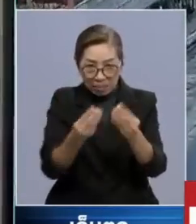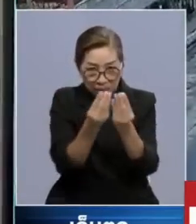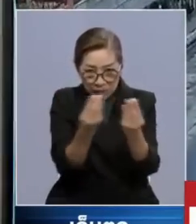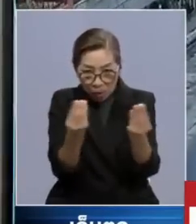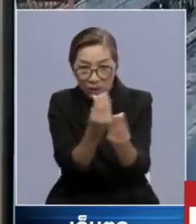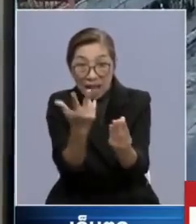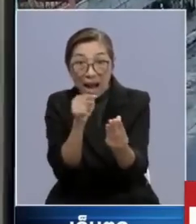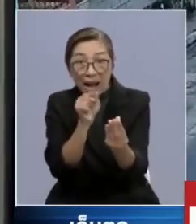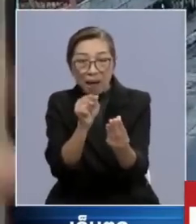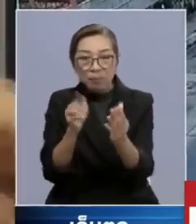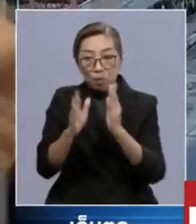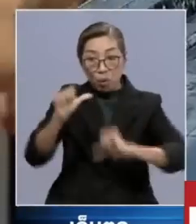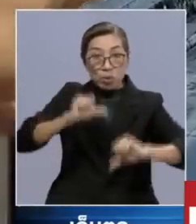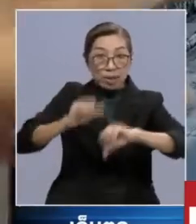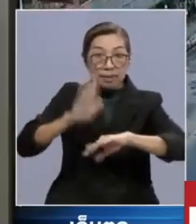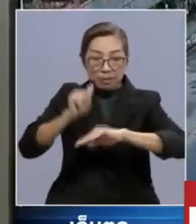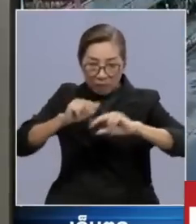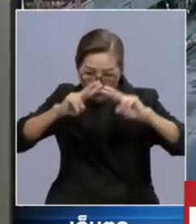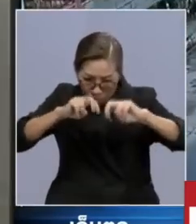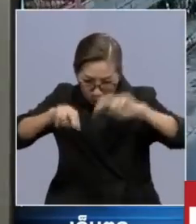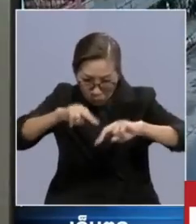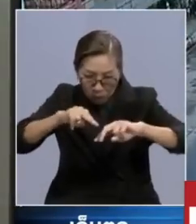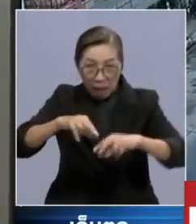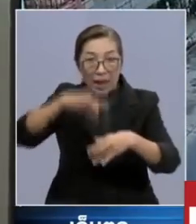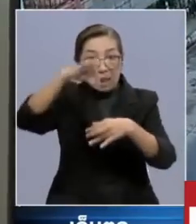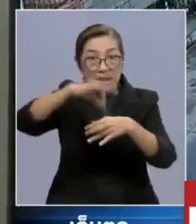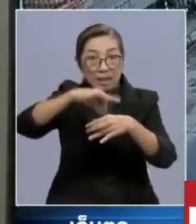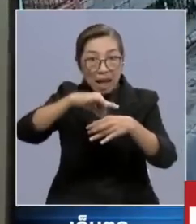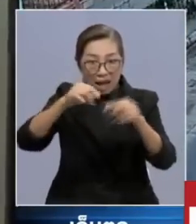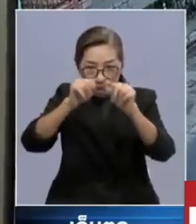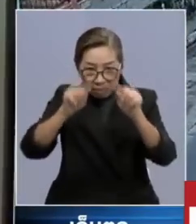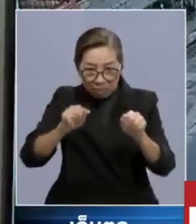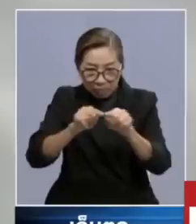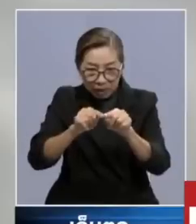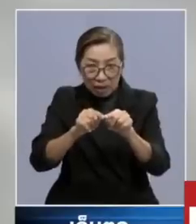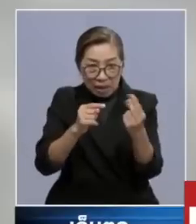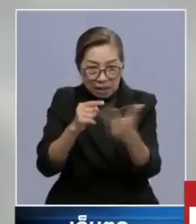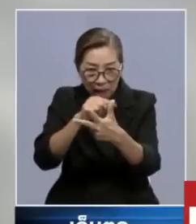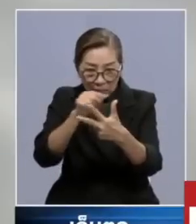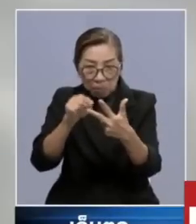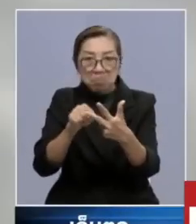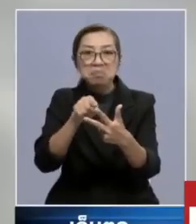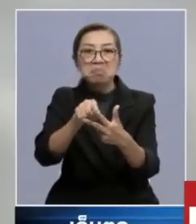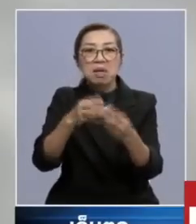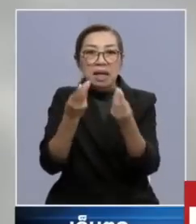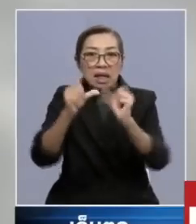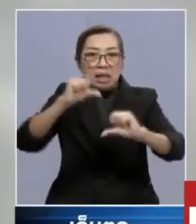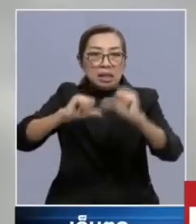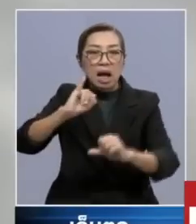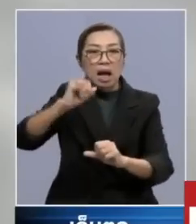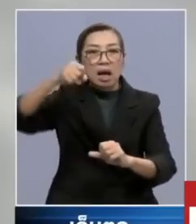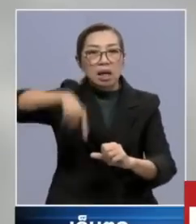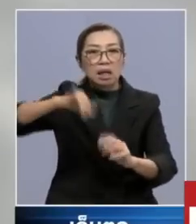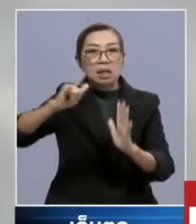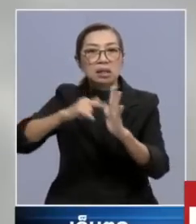ของนักวิทยาศาสตร์ที่ร่วมตรวจสอบวัตถุพยานก็พบว่าซองชาทั้ง3ซองเนี่ยนะคะพบสารโพแทสเซียมไซยาไนด์ปนเปื้อนอยู่ซ